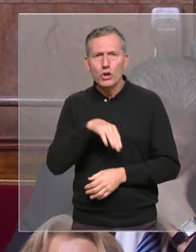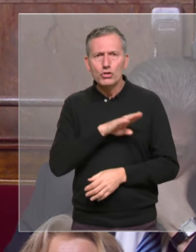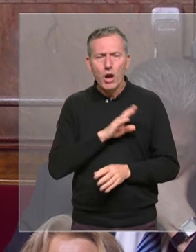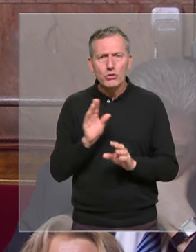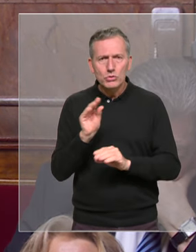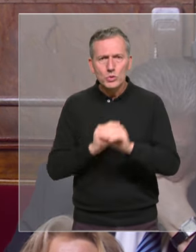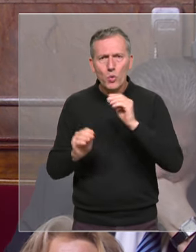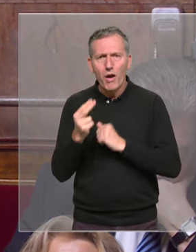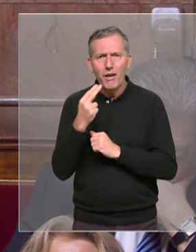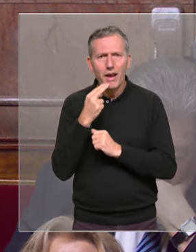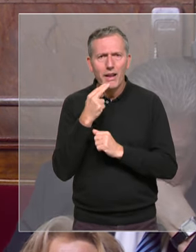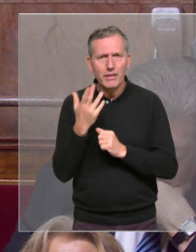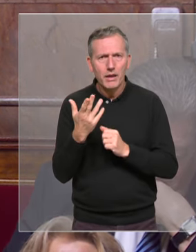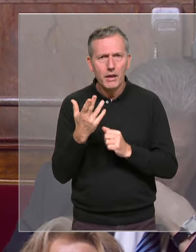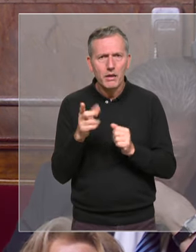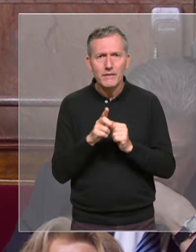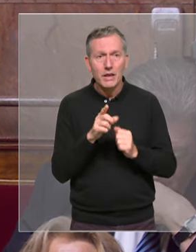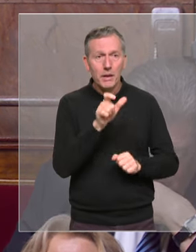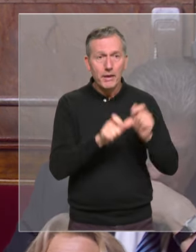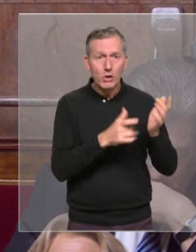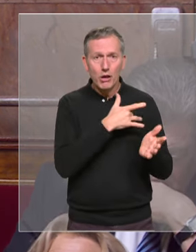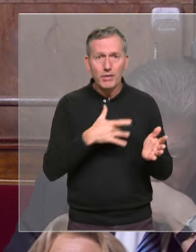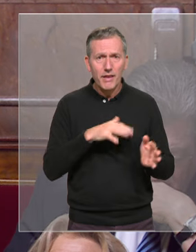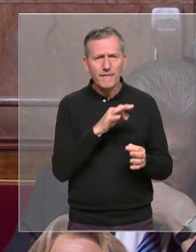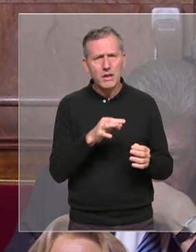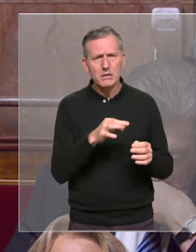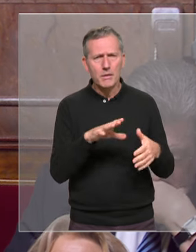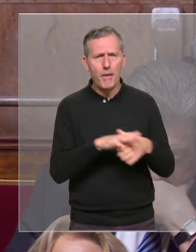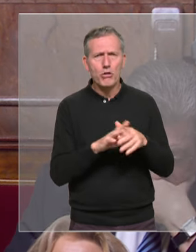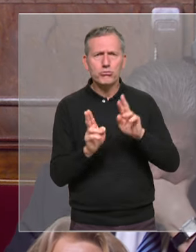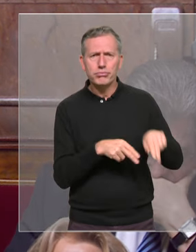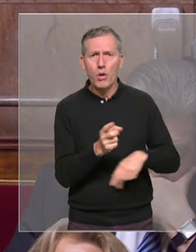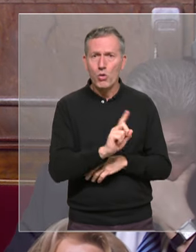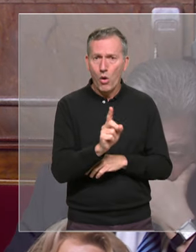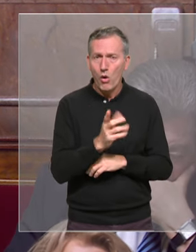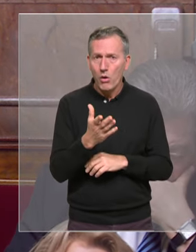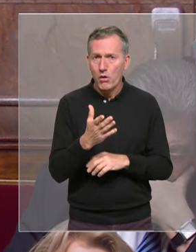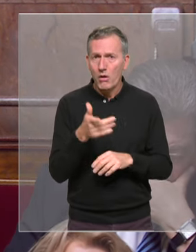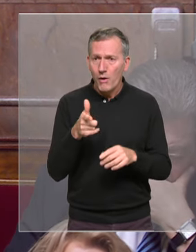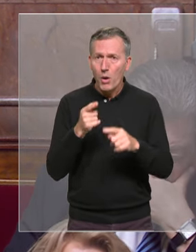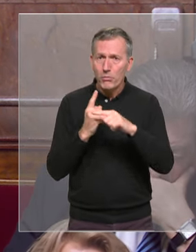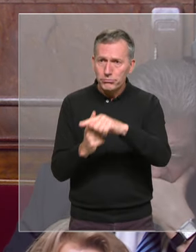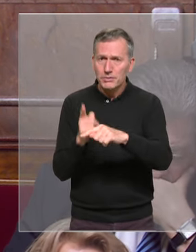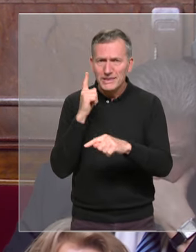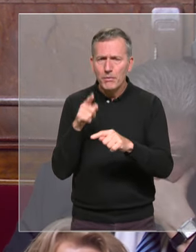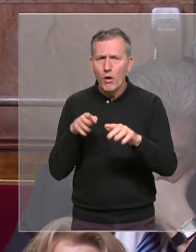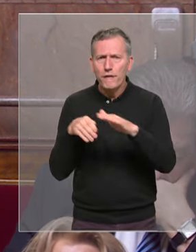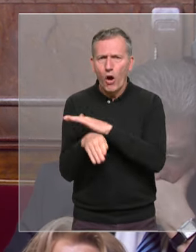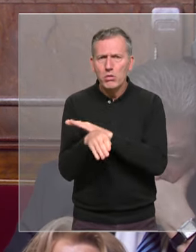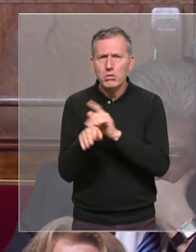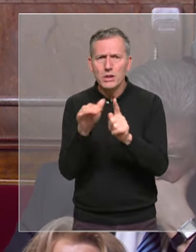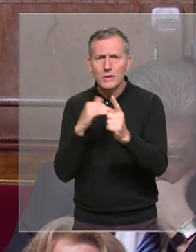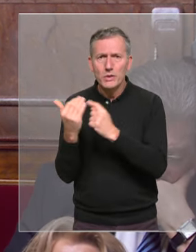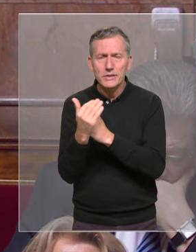soins, c'est-à-dire au détriment de la santé des Français, mais plutôt en vous attaquant à la fraude sociale ou en